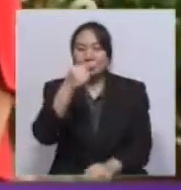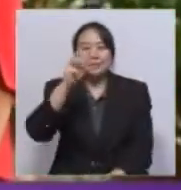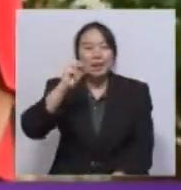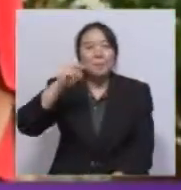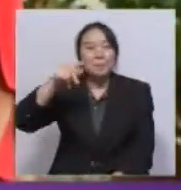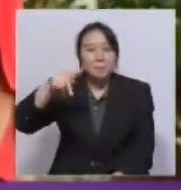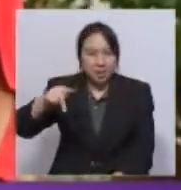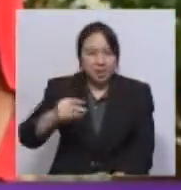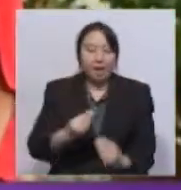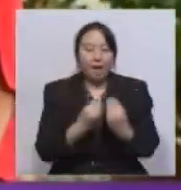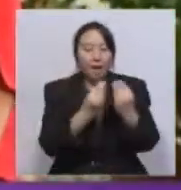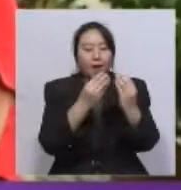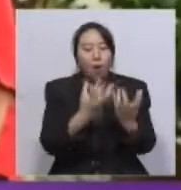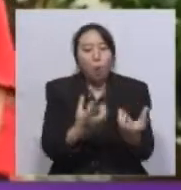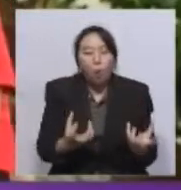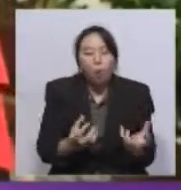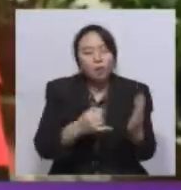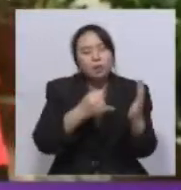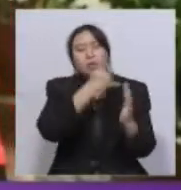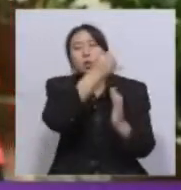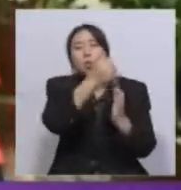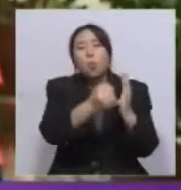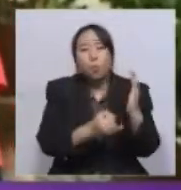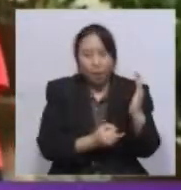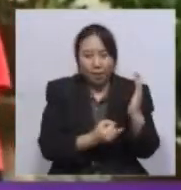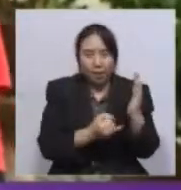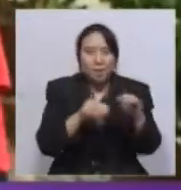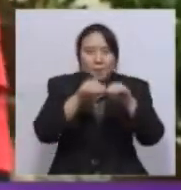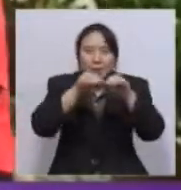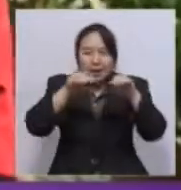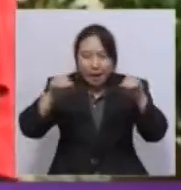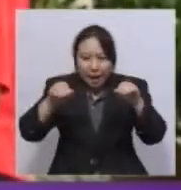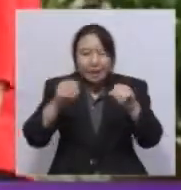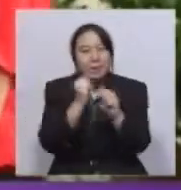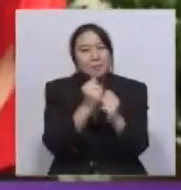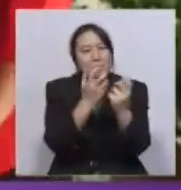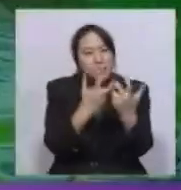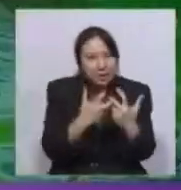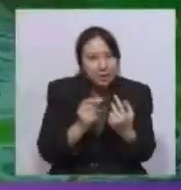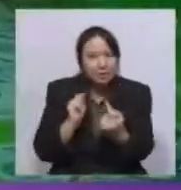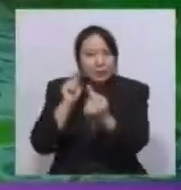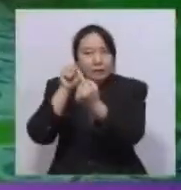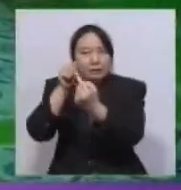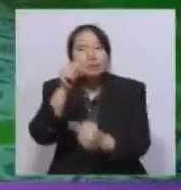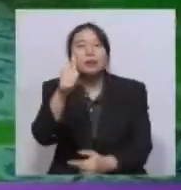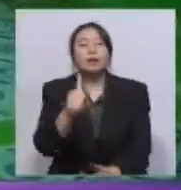ถิ่นอุตสาหกรรมในท้องถิ่นเข้าถึงมาตรฐานของการผลิต